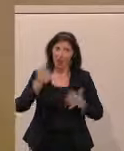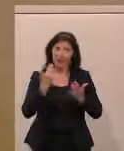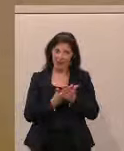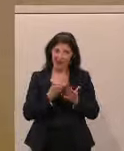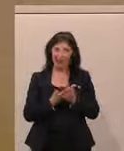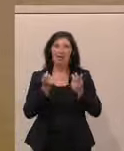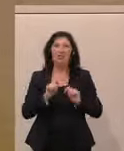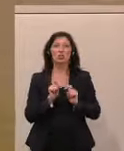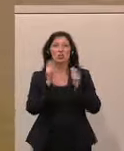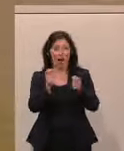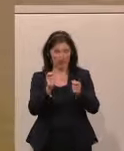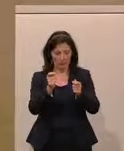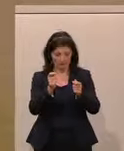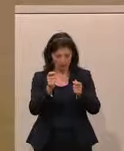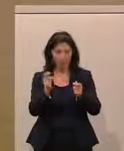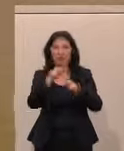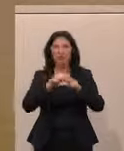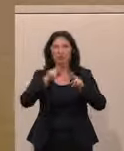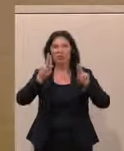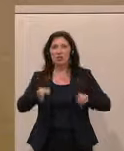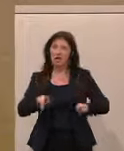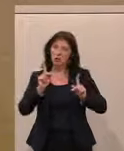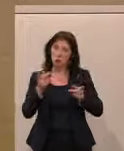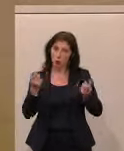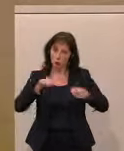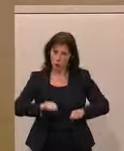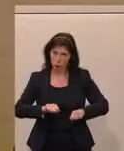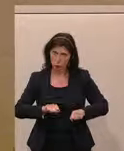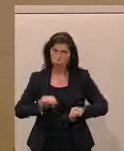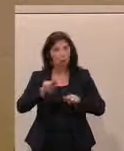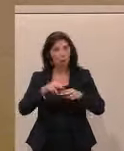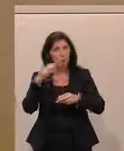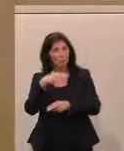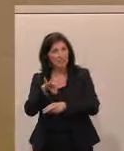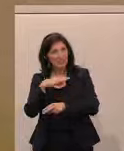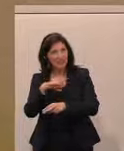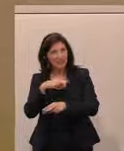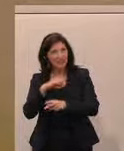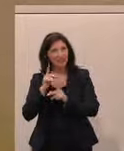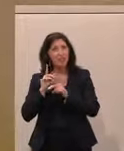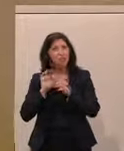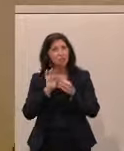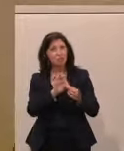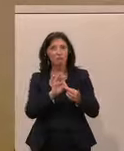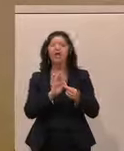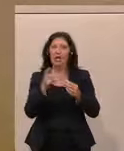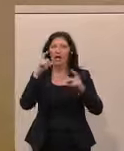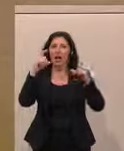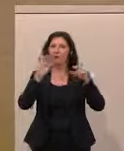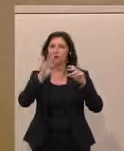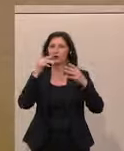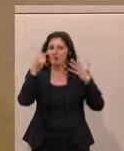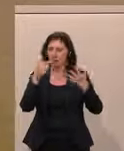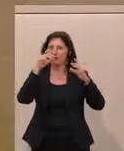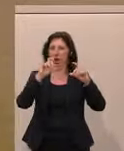Entschließungsantrag. Der Nationalrat wolle beschließen, dem Bundeskanzler wird im Sinne des Artikel 74 Absatz 1